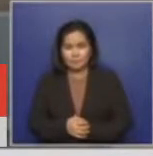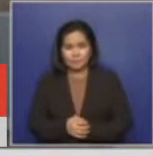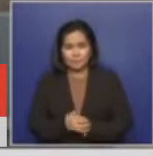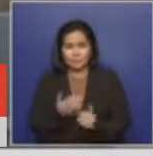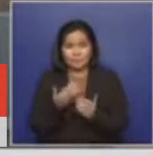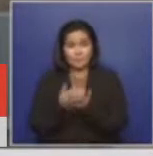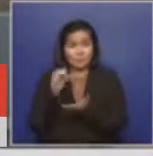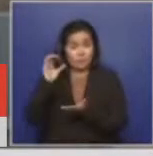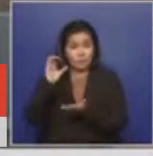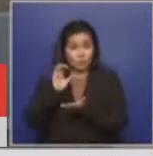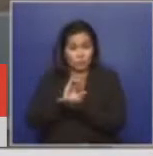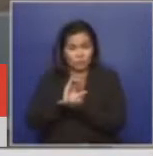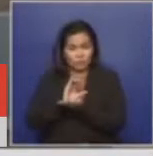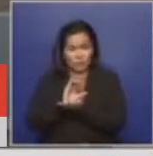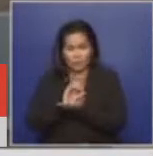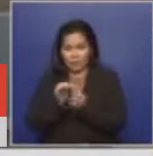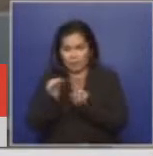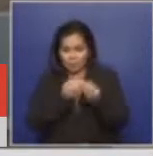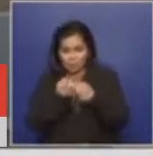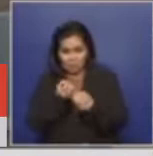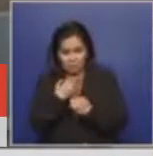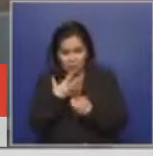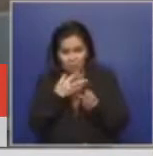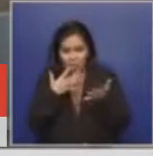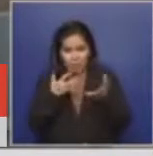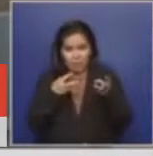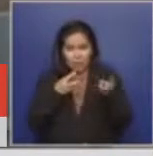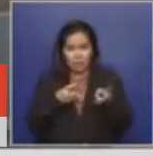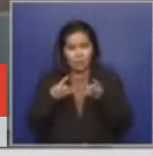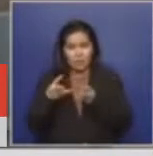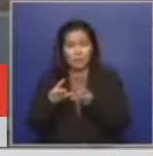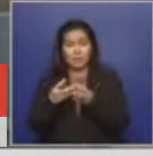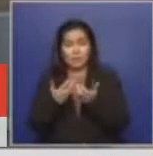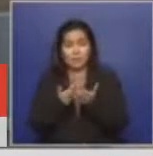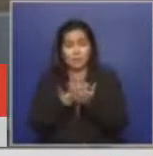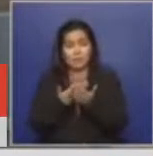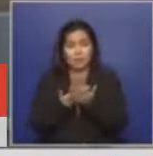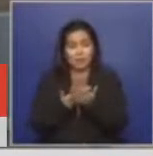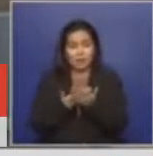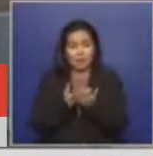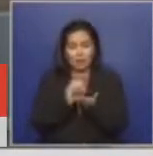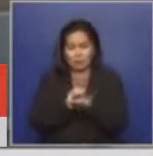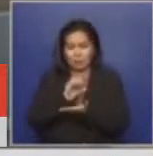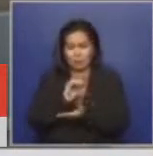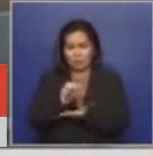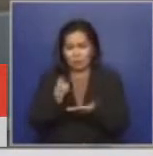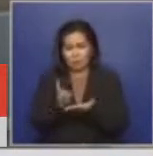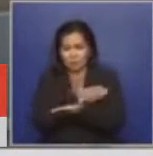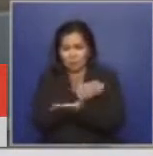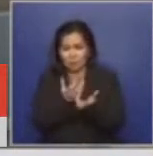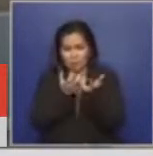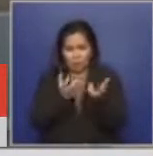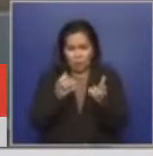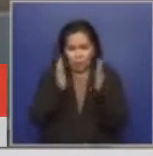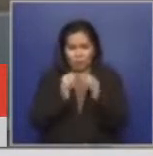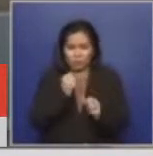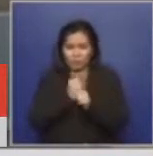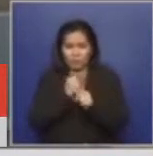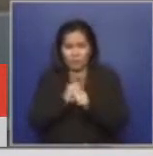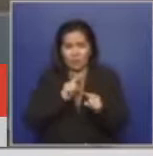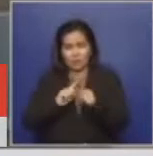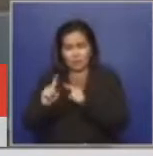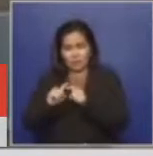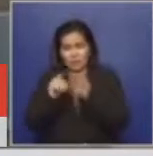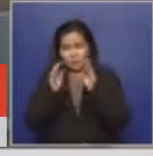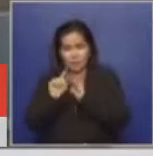จะจัดสรรทรัพยากรยังไงให้เกิดความเป็นธรรมกับประชาชนทั้งประเทศได้นะครับ